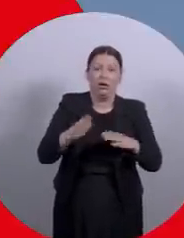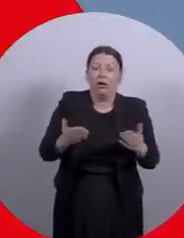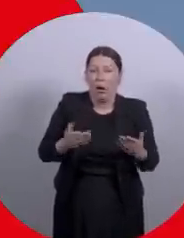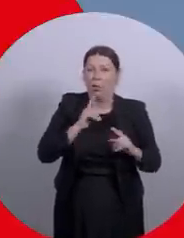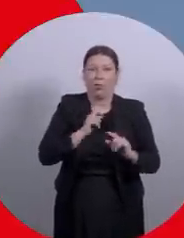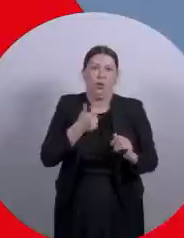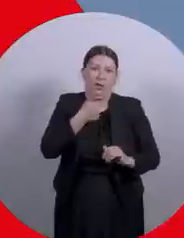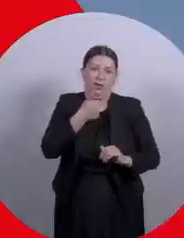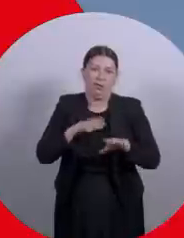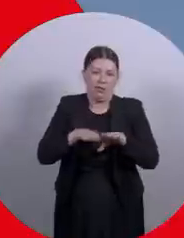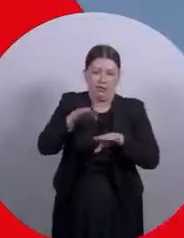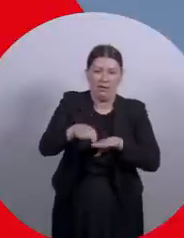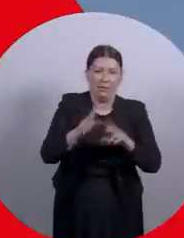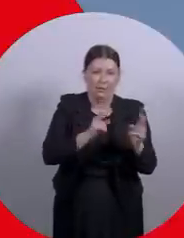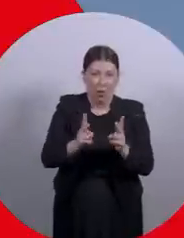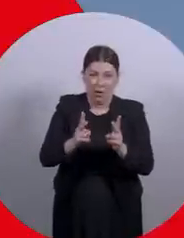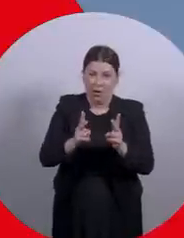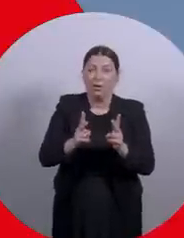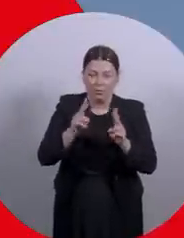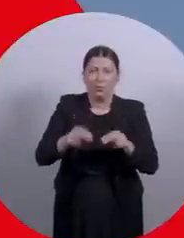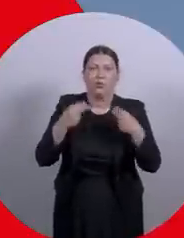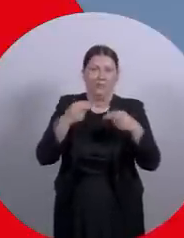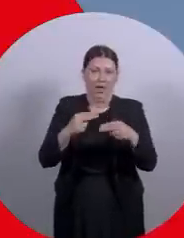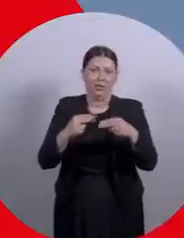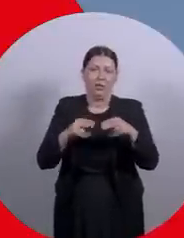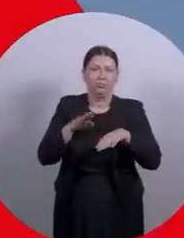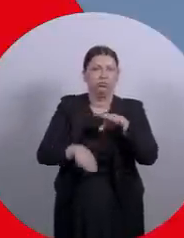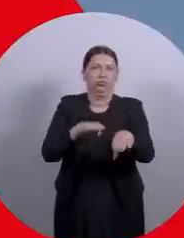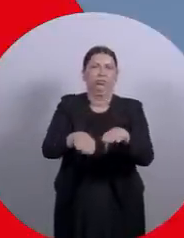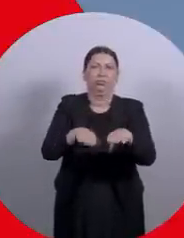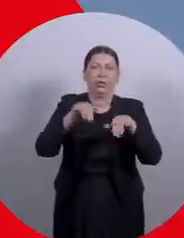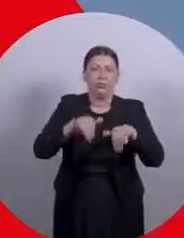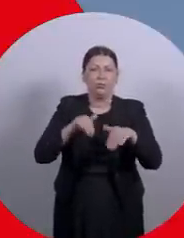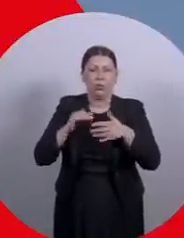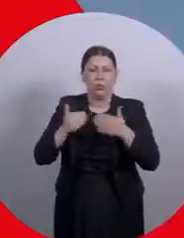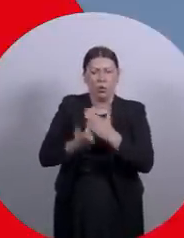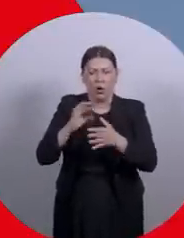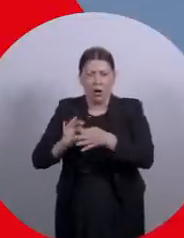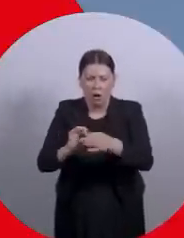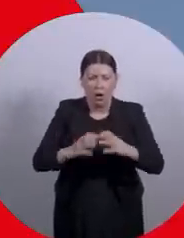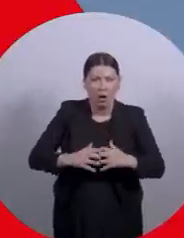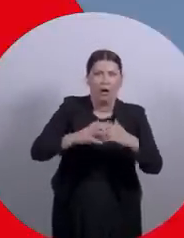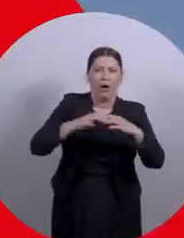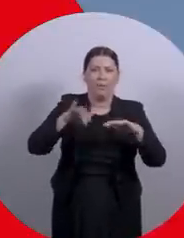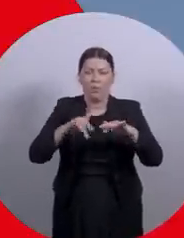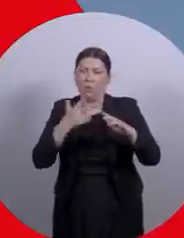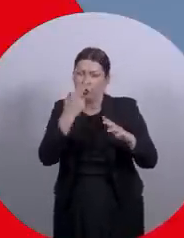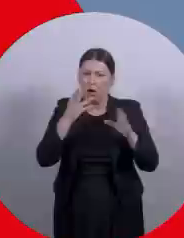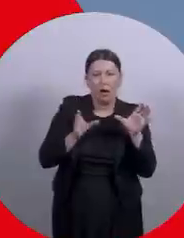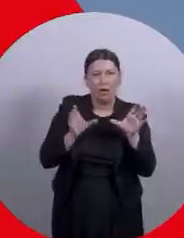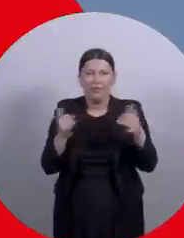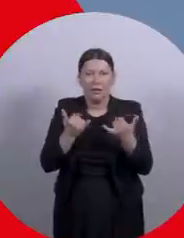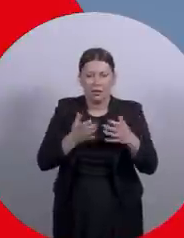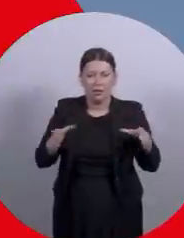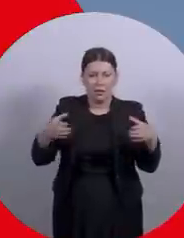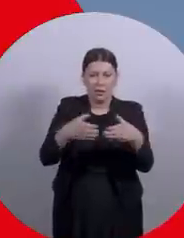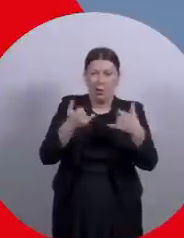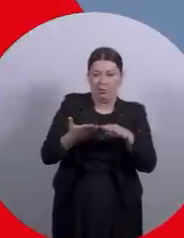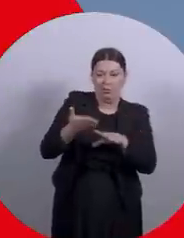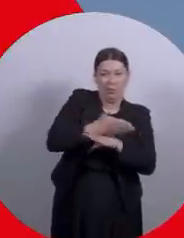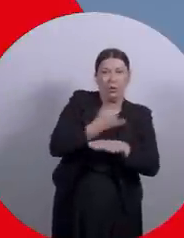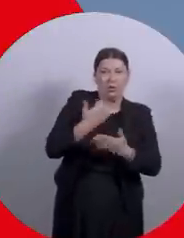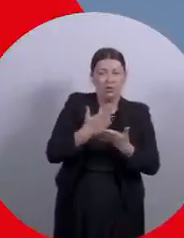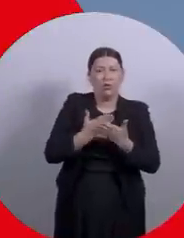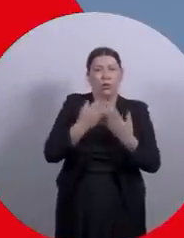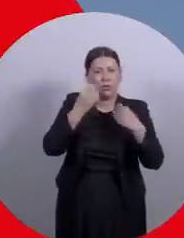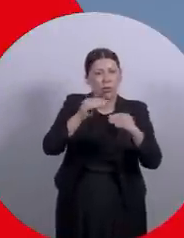es muss weitergehen wir müssen uns organisieren wir müssen zusammen finden müssen Alter gesagt wurde auch mit Daten